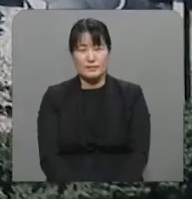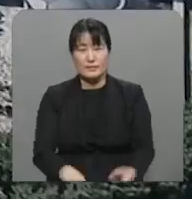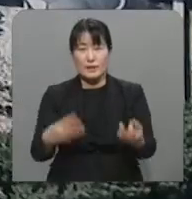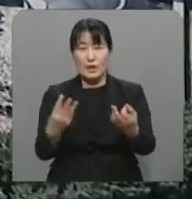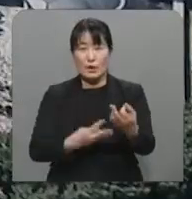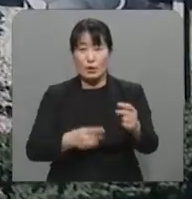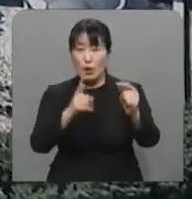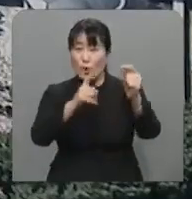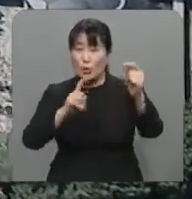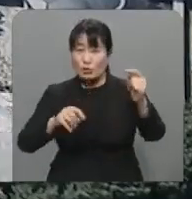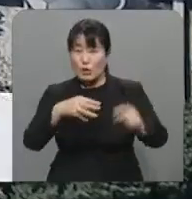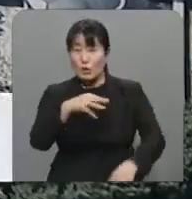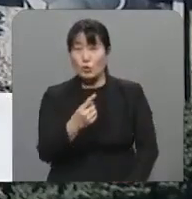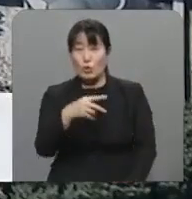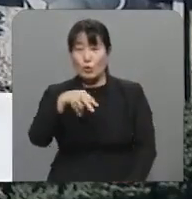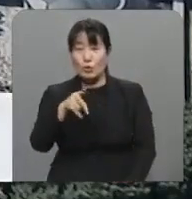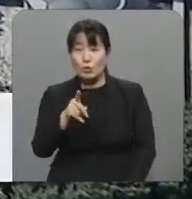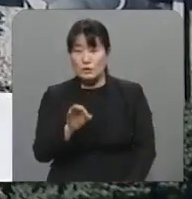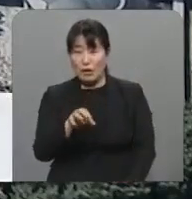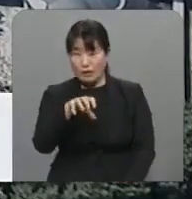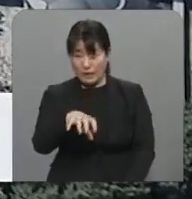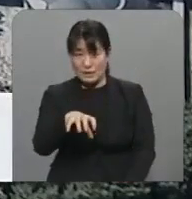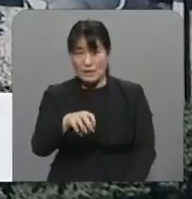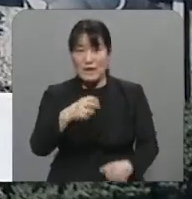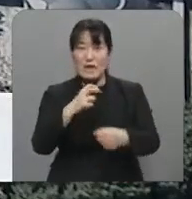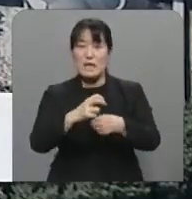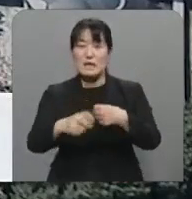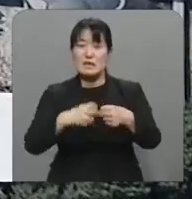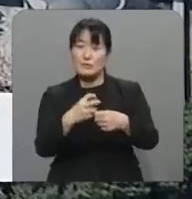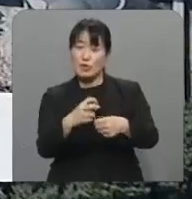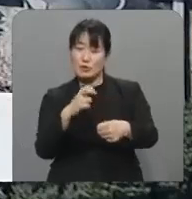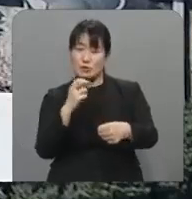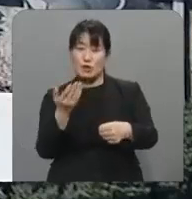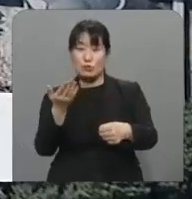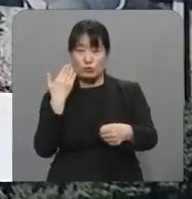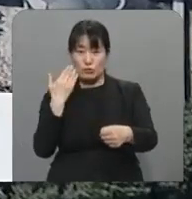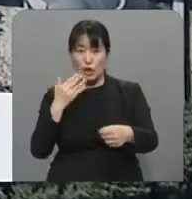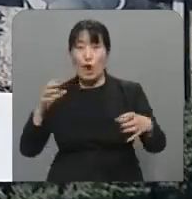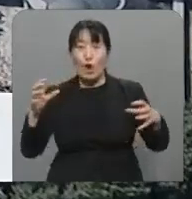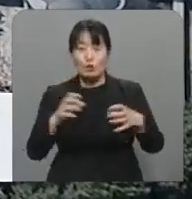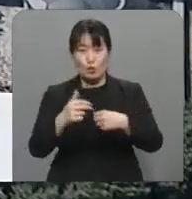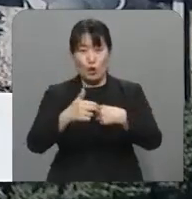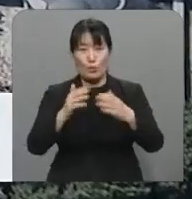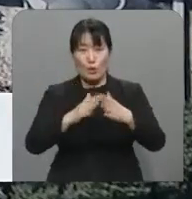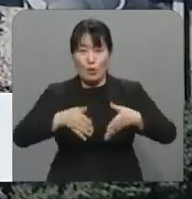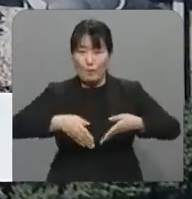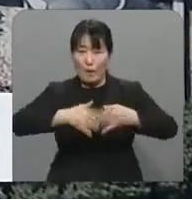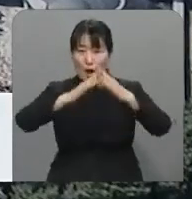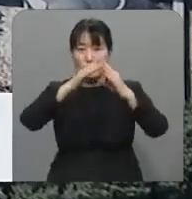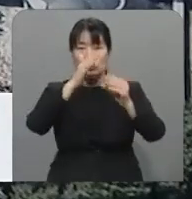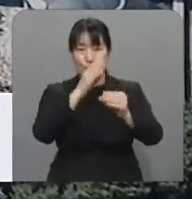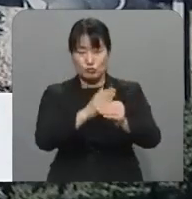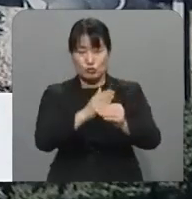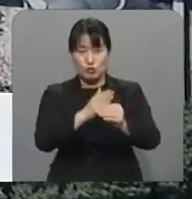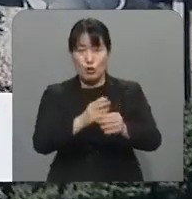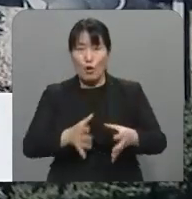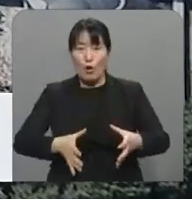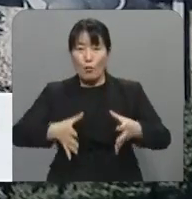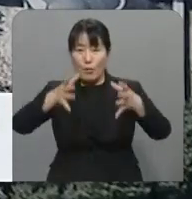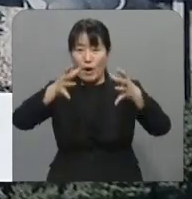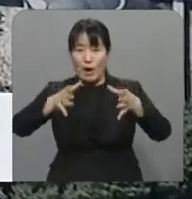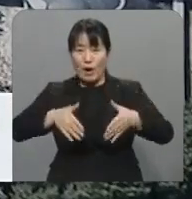강원도 고성군 토성면 에선 20년 전부터 종합병원 건립이 추진되고 있습니다 병원 건물은 완공 됐지만